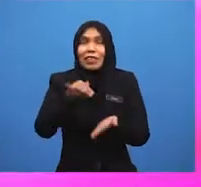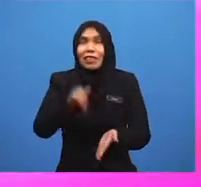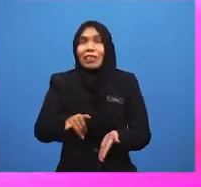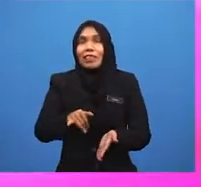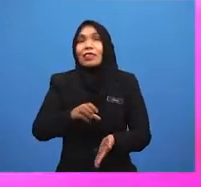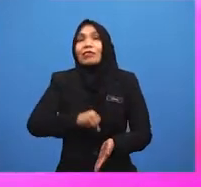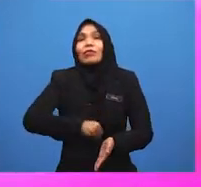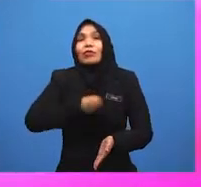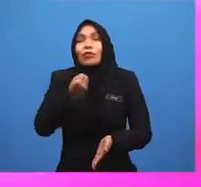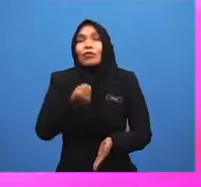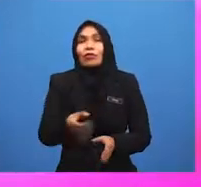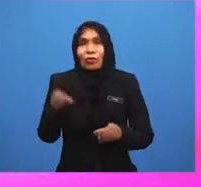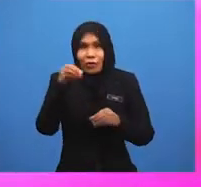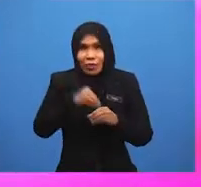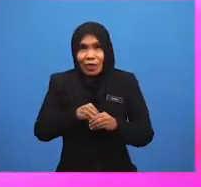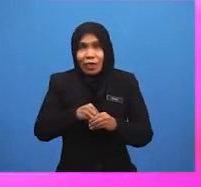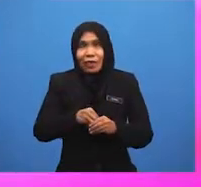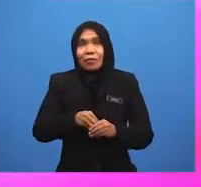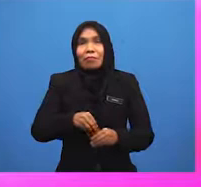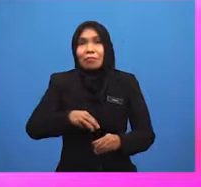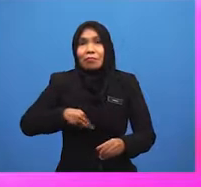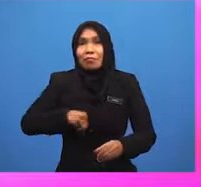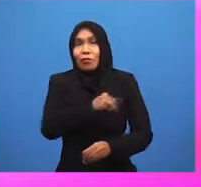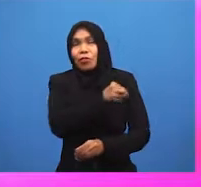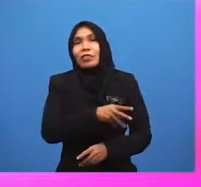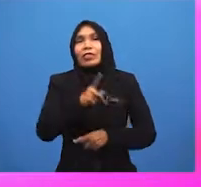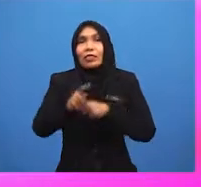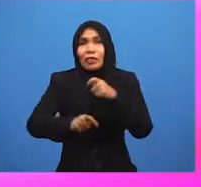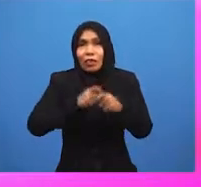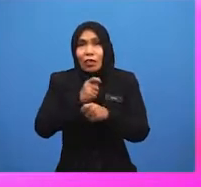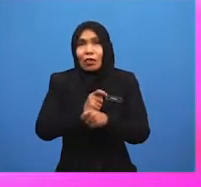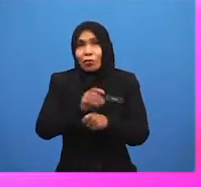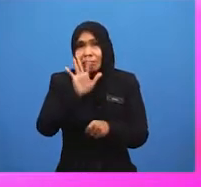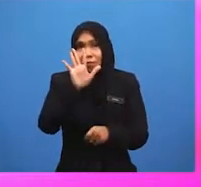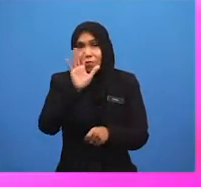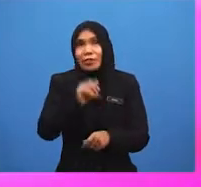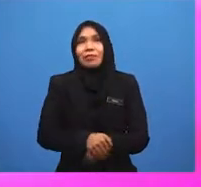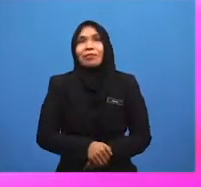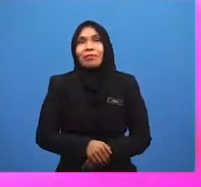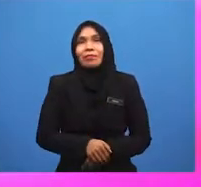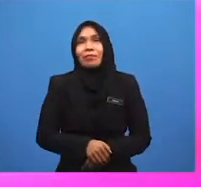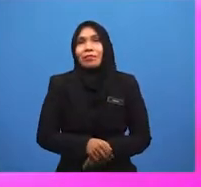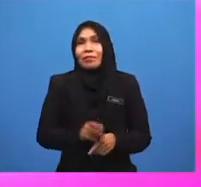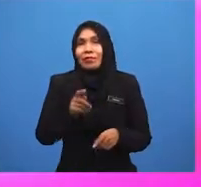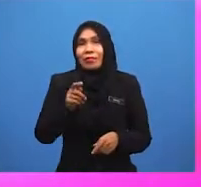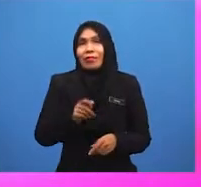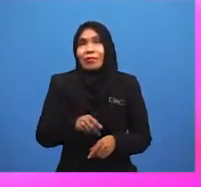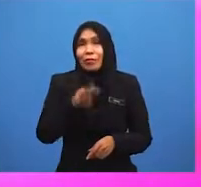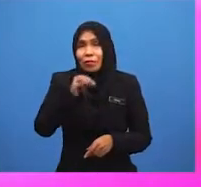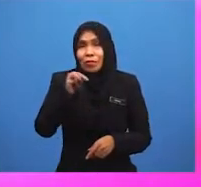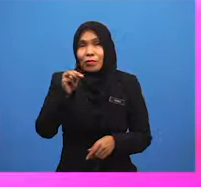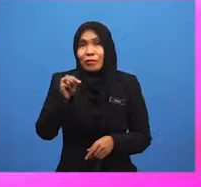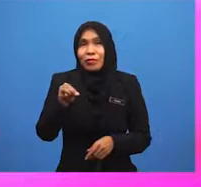dalam mata pelajaran pendidikan moral tahun 5. Tentu semua anak murid